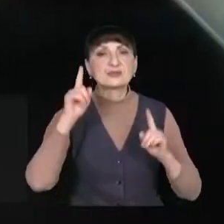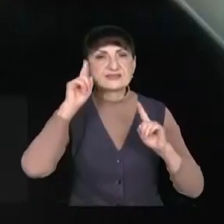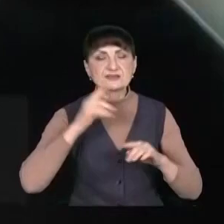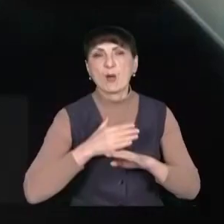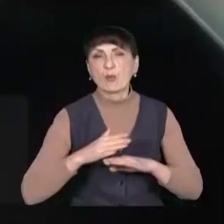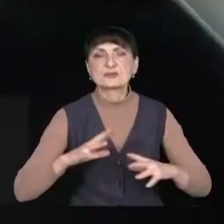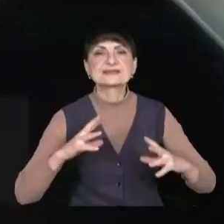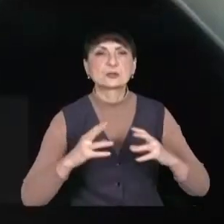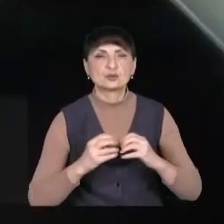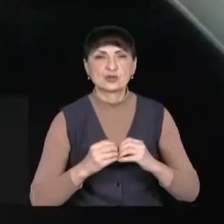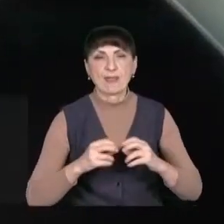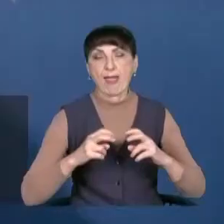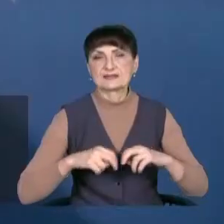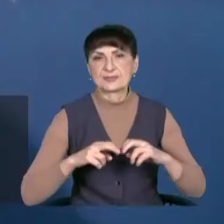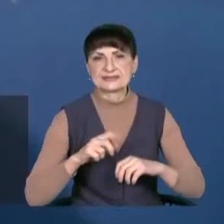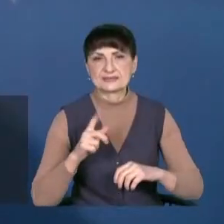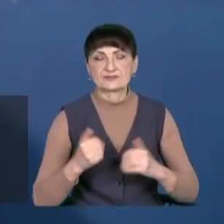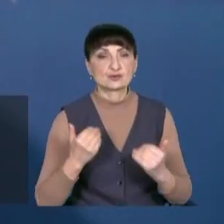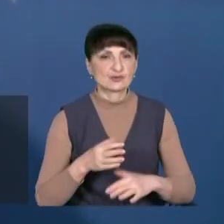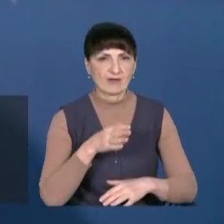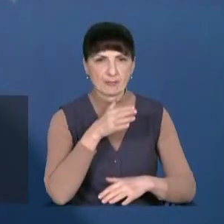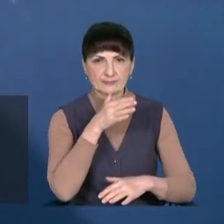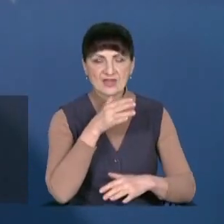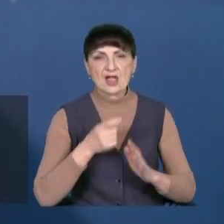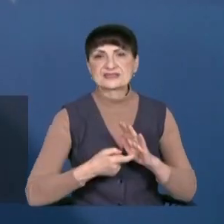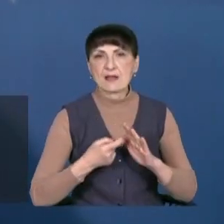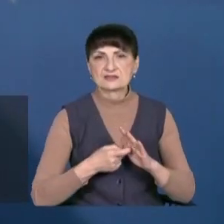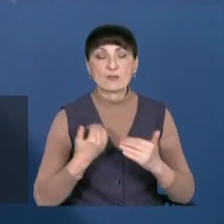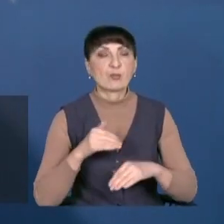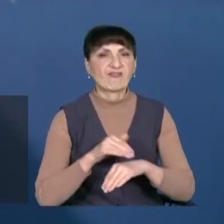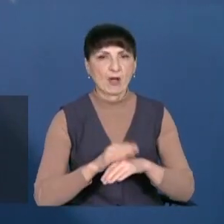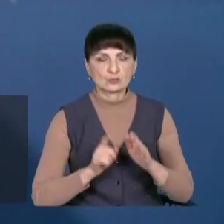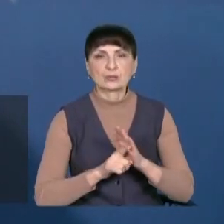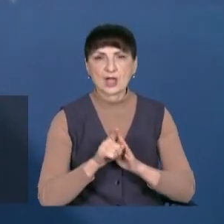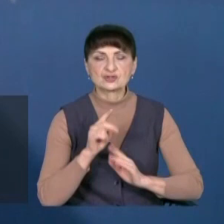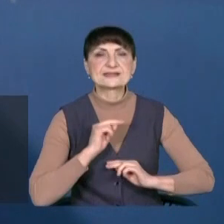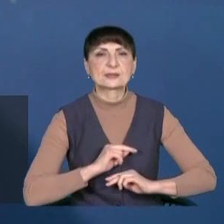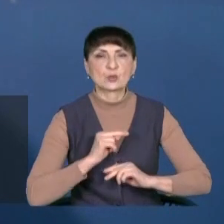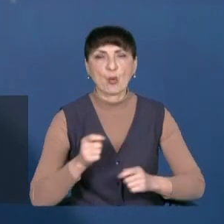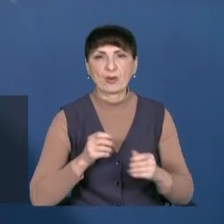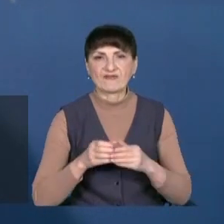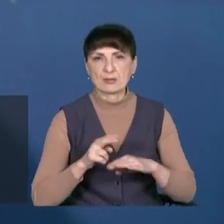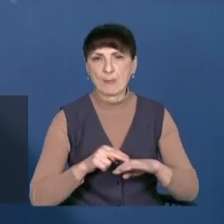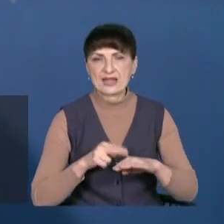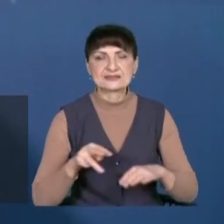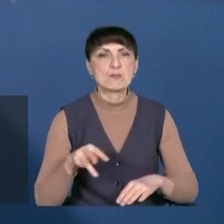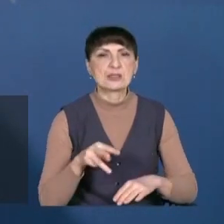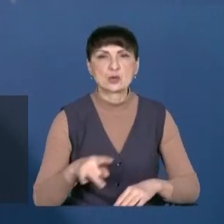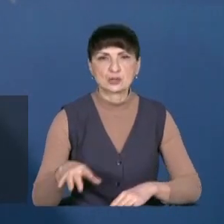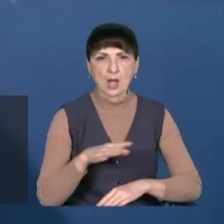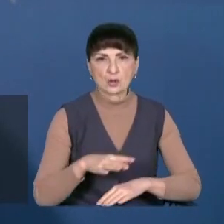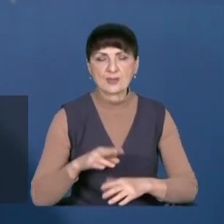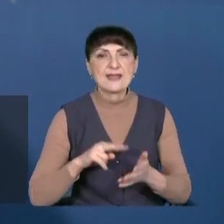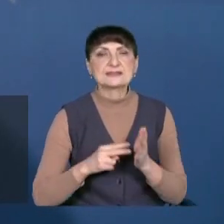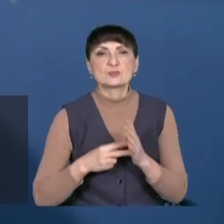после заключения экспертиз. В настоящее время следствие по данному факту начато сотрудниками управления полиции Медеевского района. С